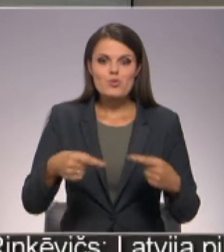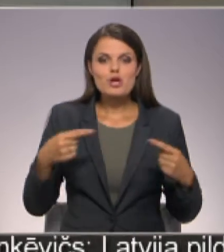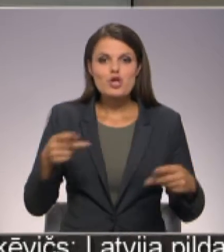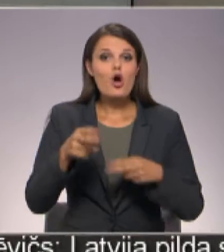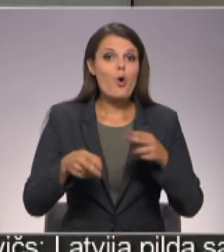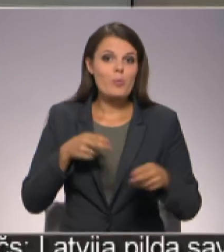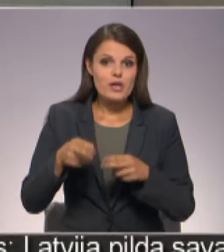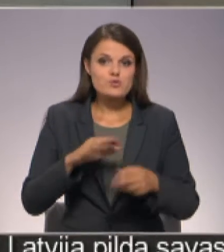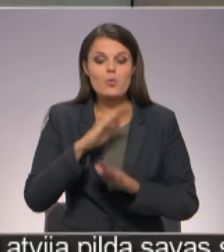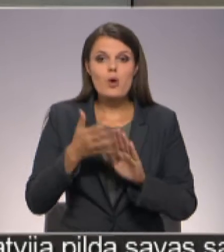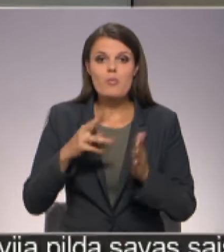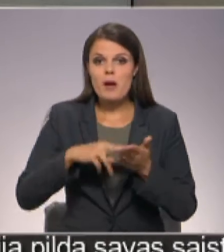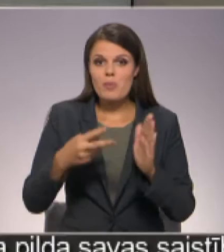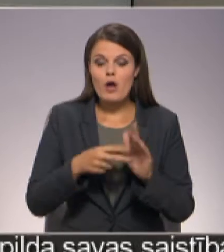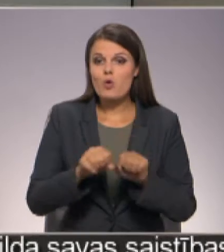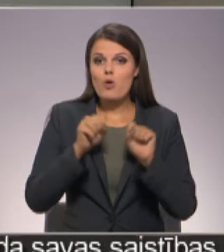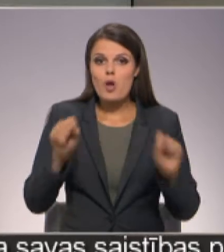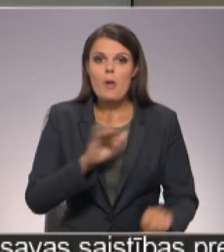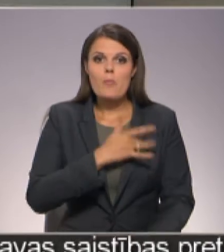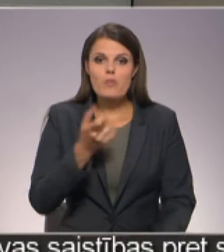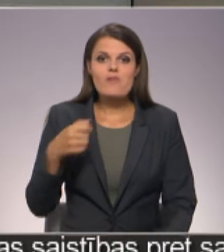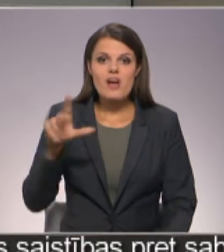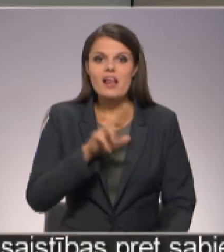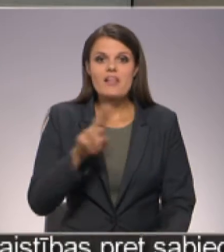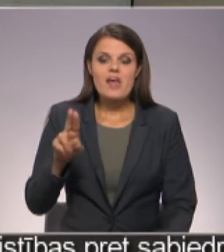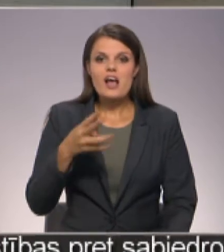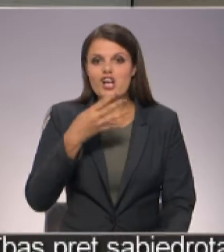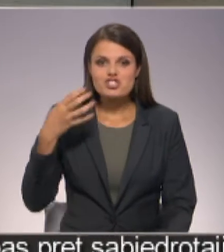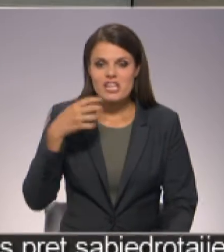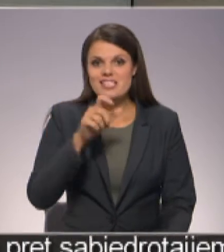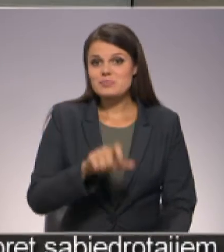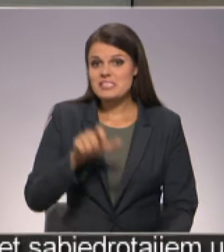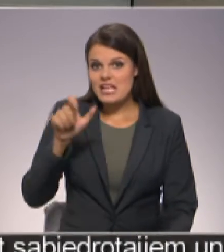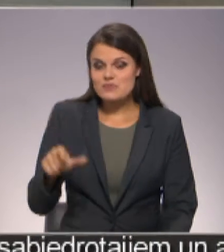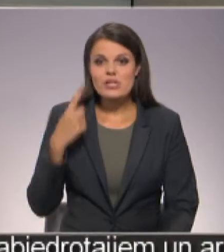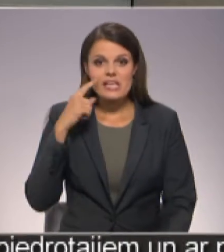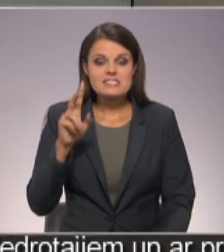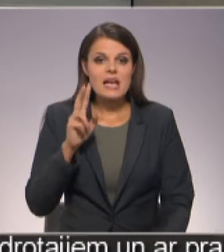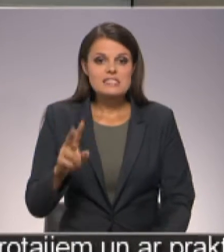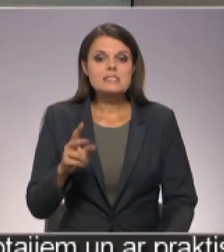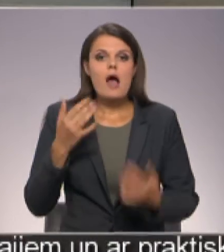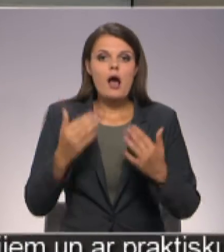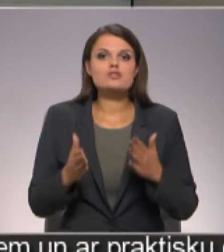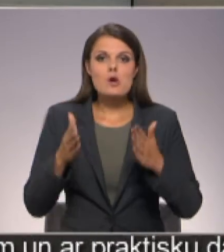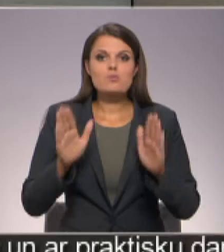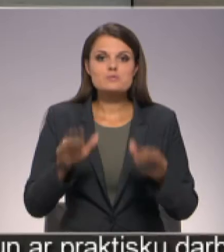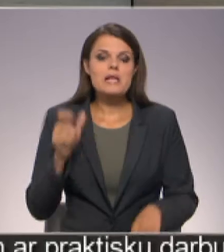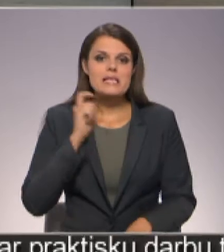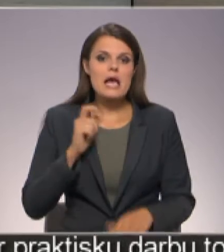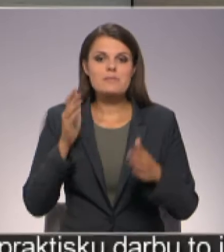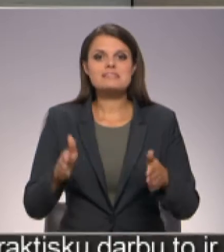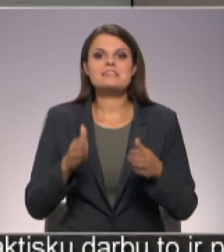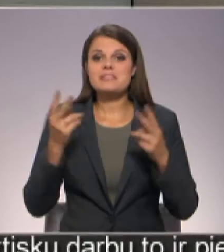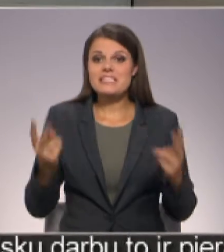dažādas operācijas. Kopumā plānots nodrošināt pakalpojumus vairāk nekā 400 iedzīvotājiem. Iecerēts, ka akcija kļūs par